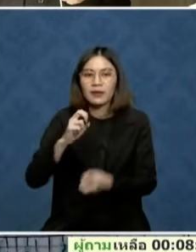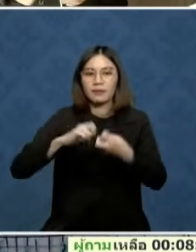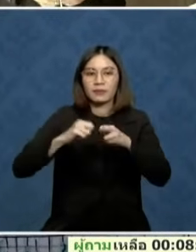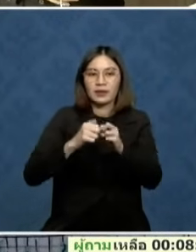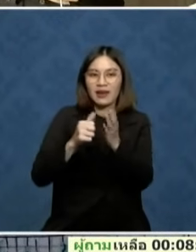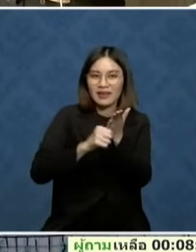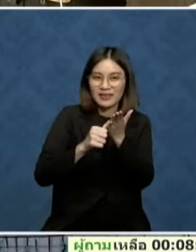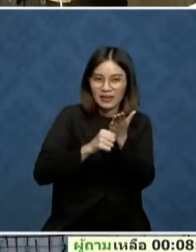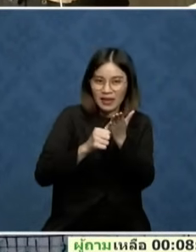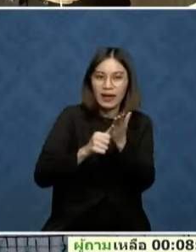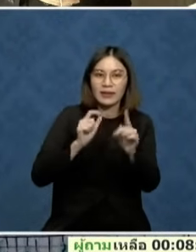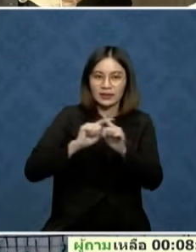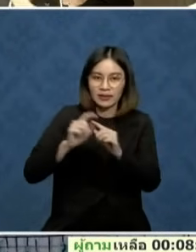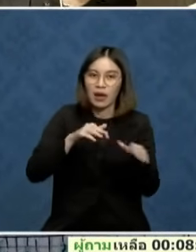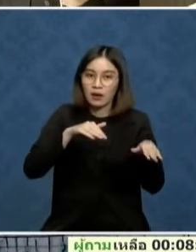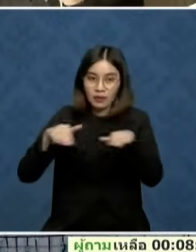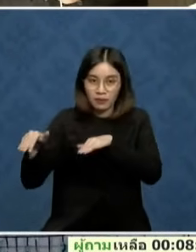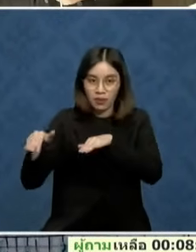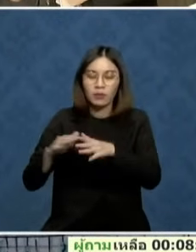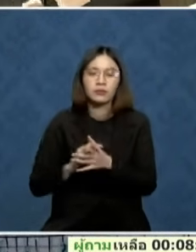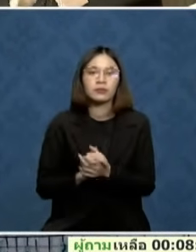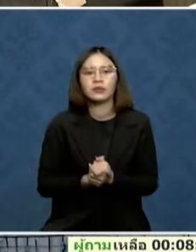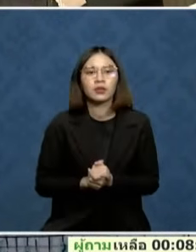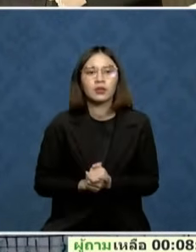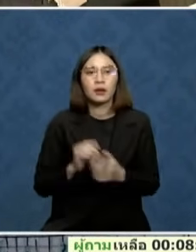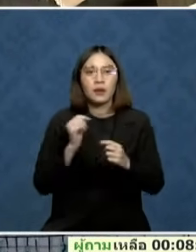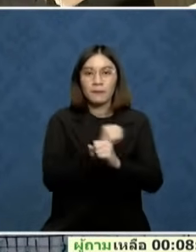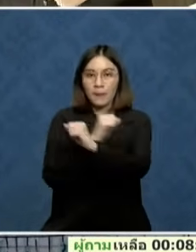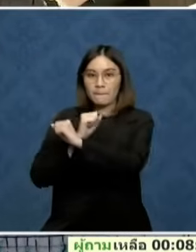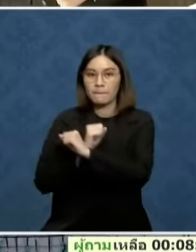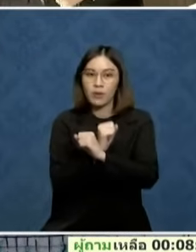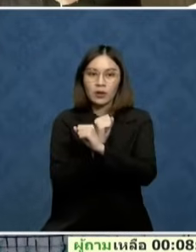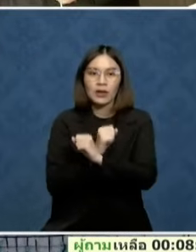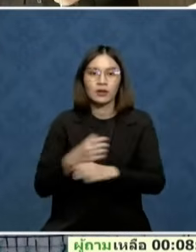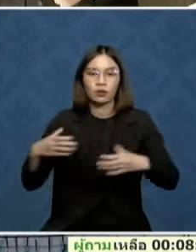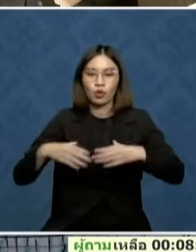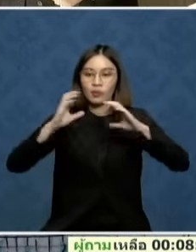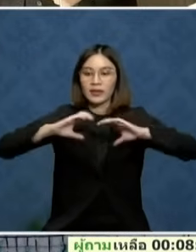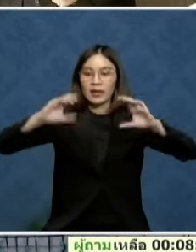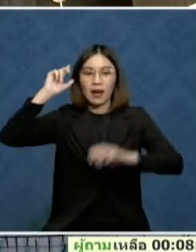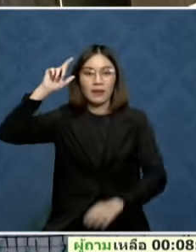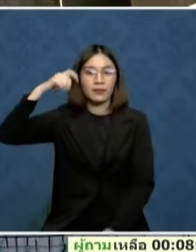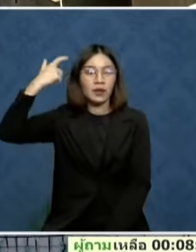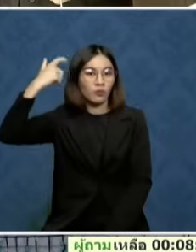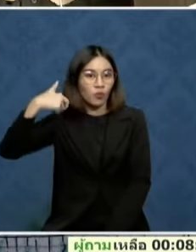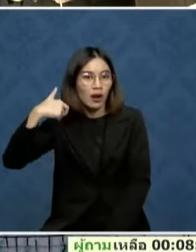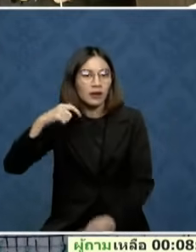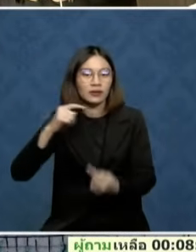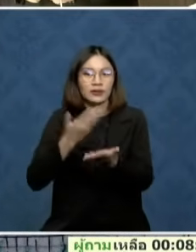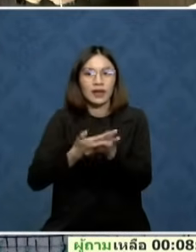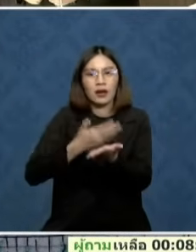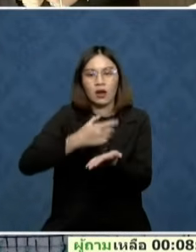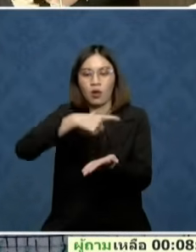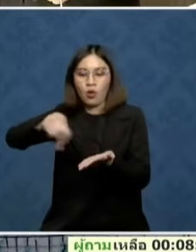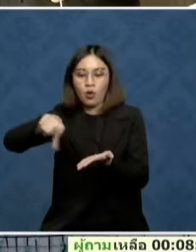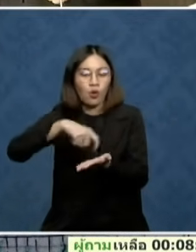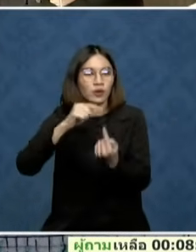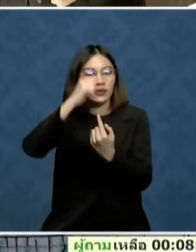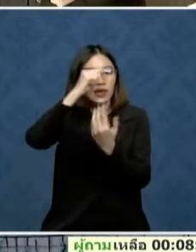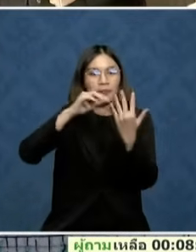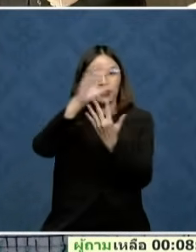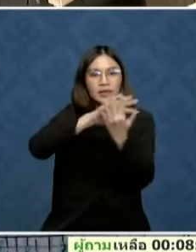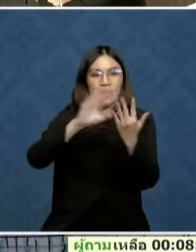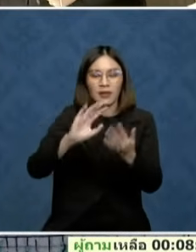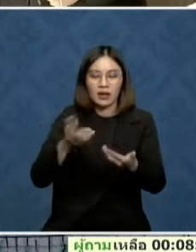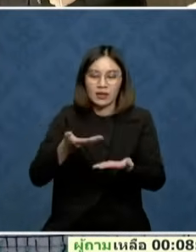ก้ปัญหาที่จะเกิดขึ้นอย่างแน่นอนดังนั้นนะครับเพื่อป้องกันไม่ให้รัฐบาลทหารเมียนมาใช้ธุรกรรมทางการเงินของประเทศไทยเพื่อ